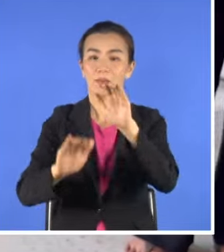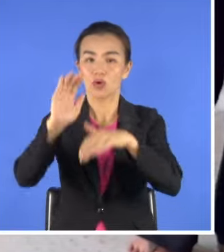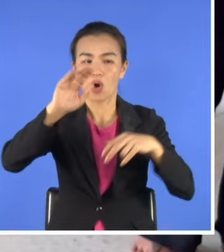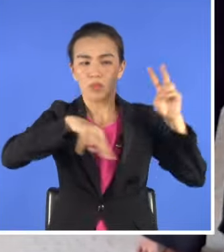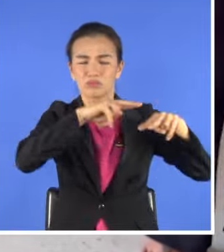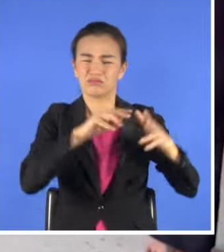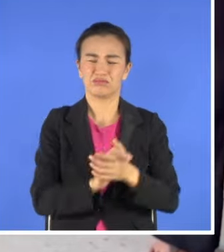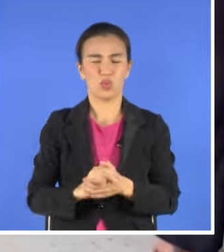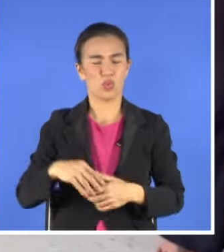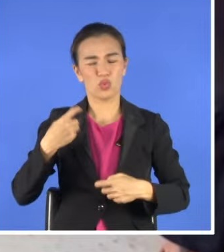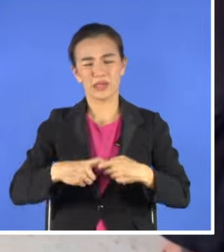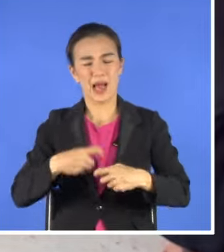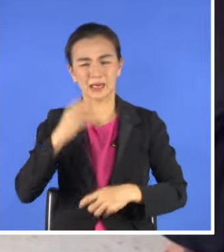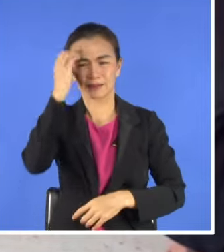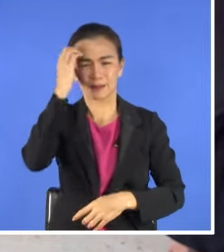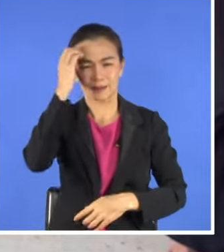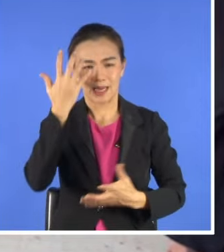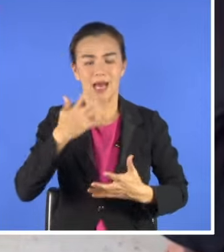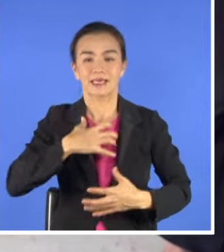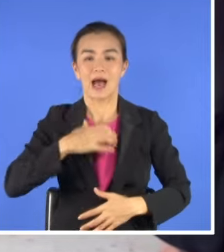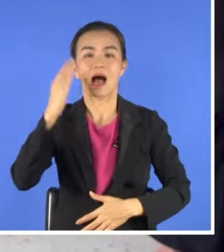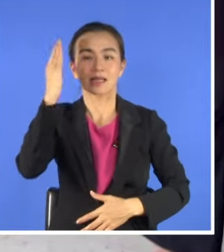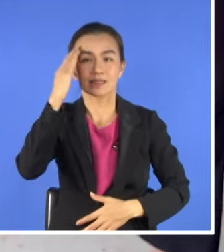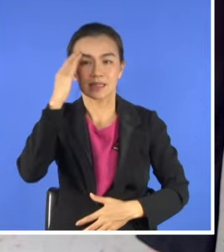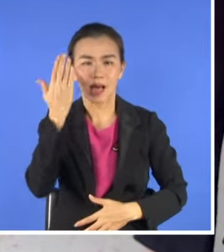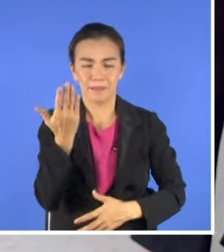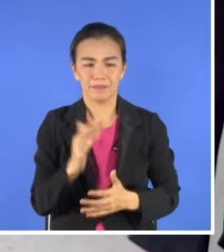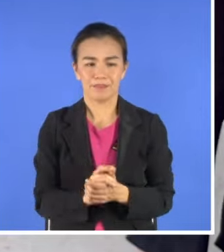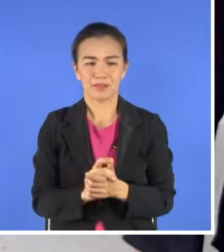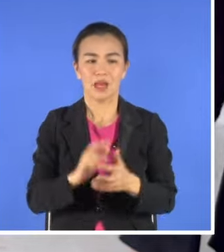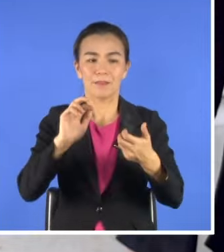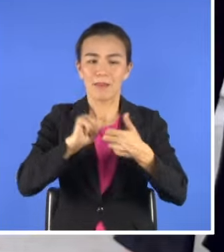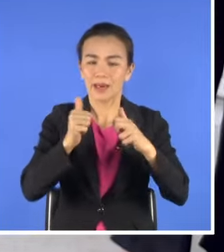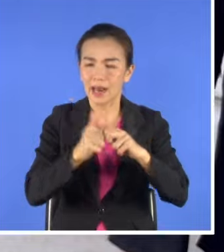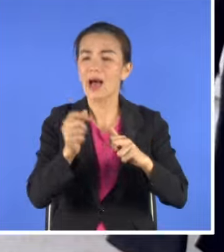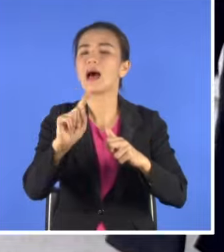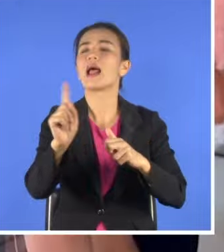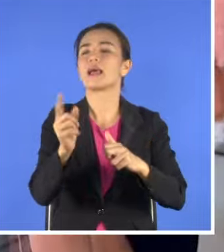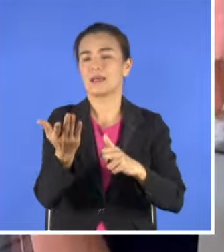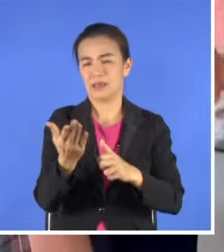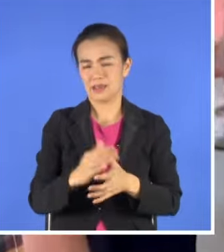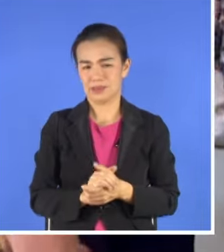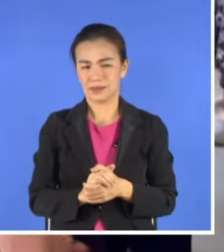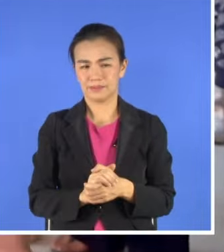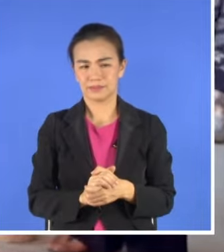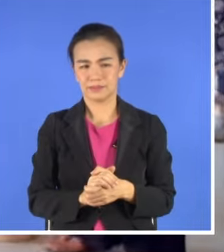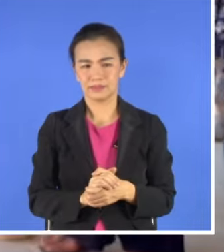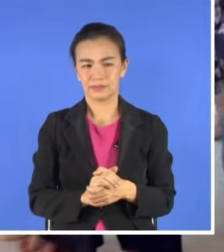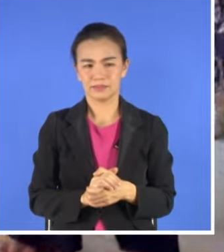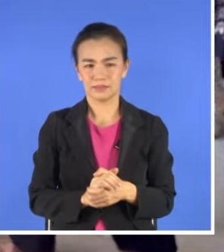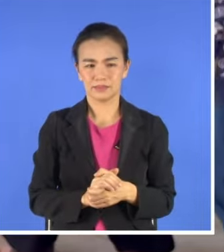ใจตรงนี้เราอยากทราบปัญหาว่าคุณลำบากใจเรื่องอะไรคนเข้าใจว่าม